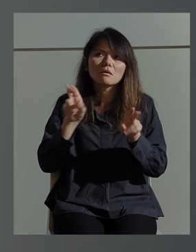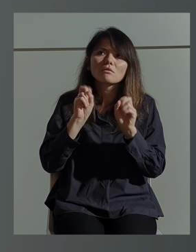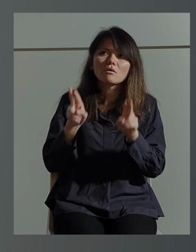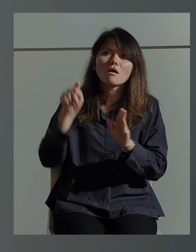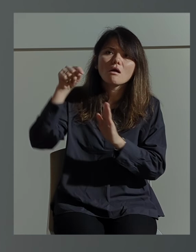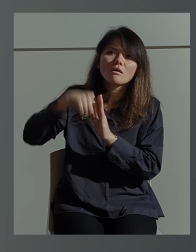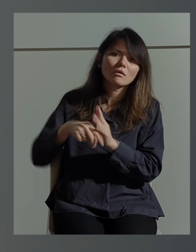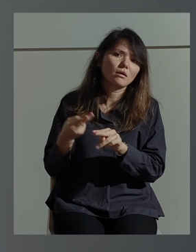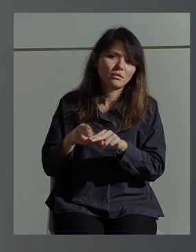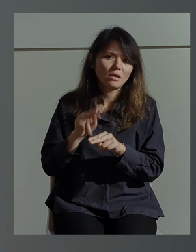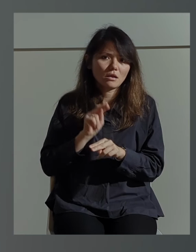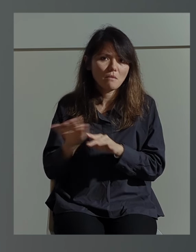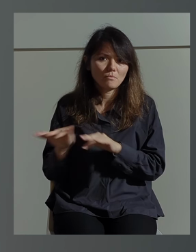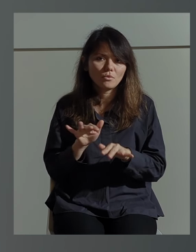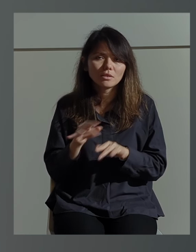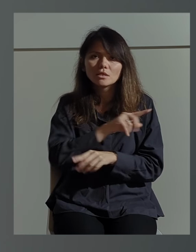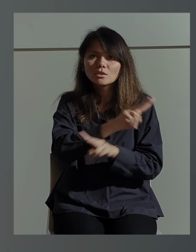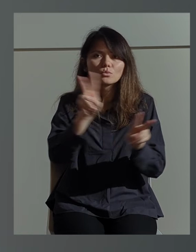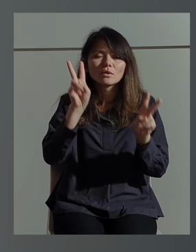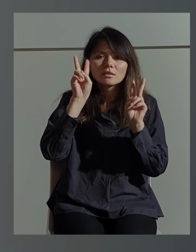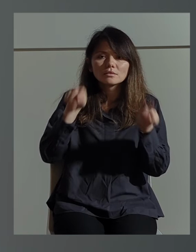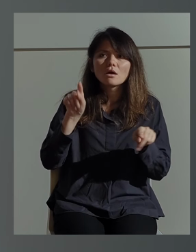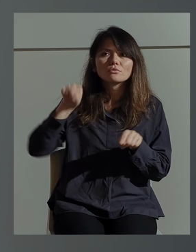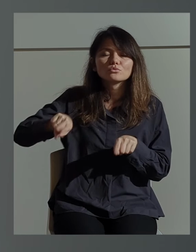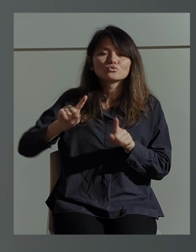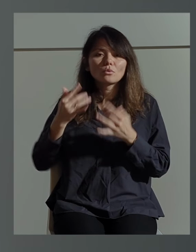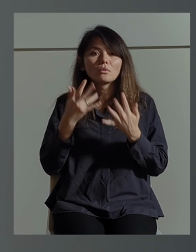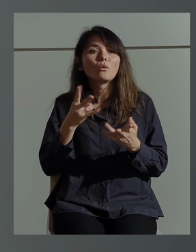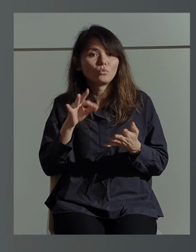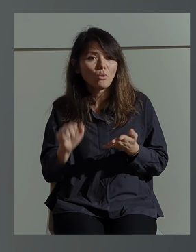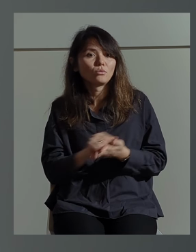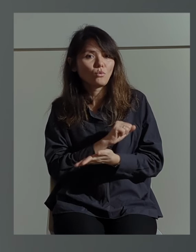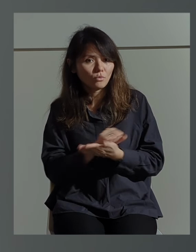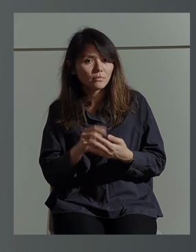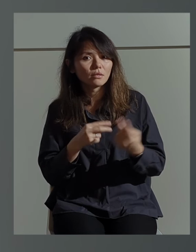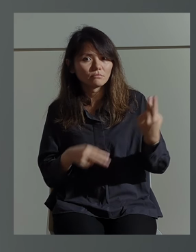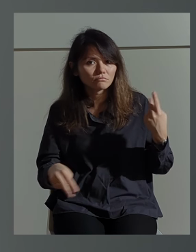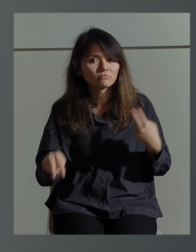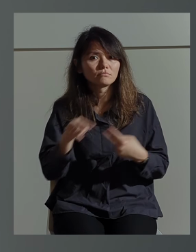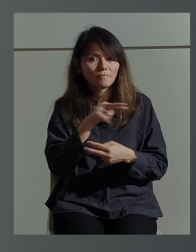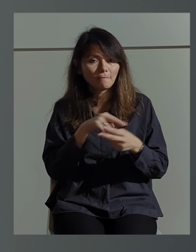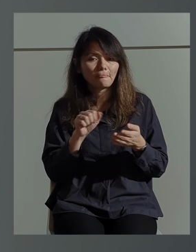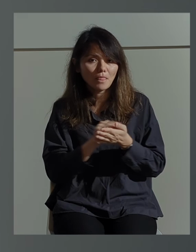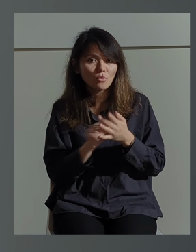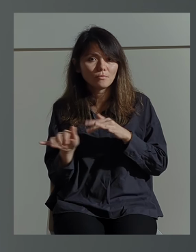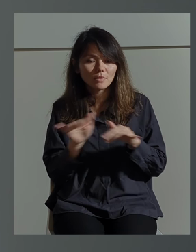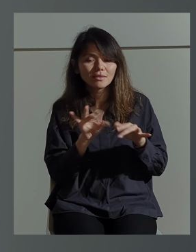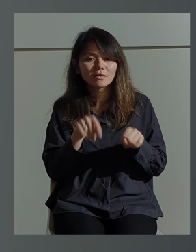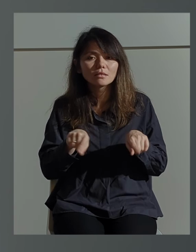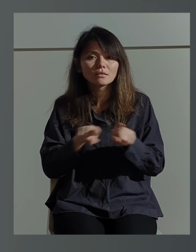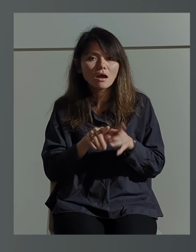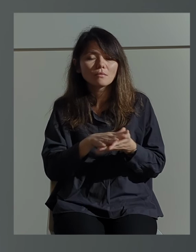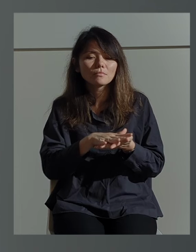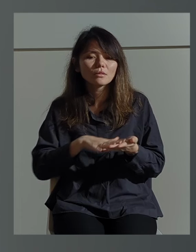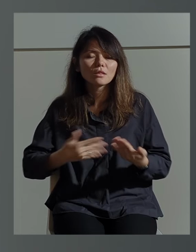и никто не знает что требуется но документооборот идт и таким образом продолжает